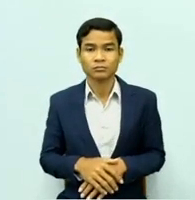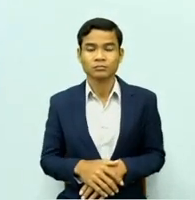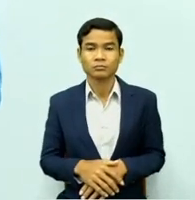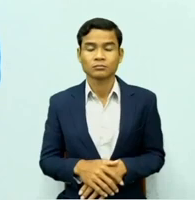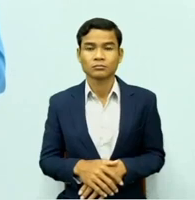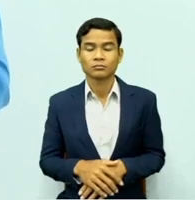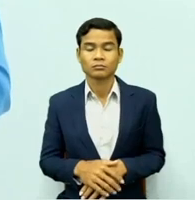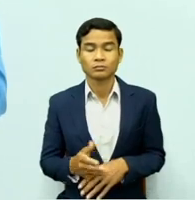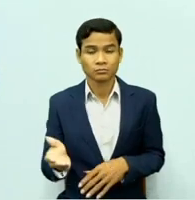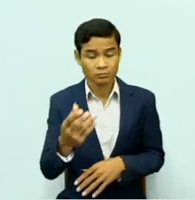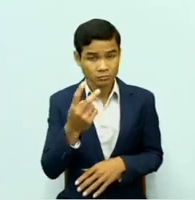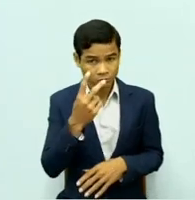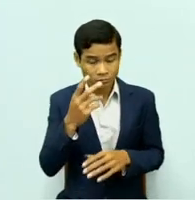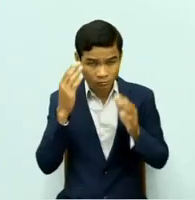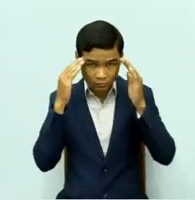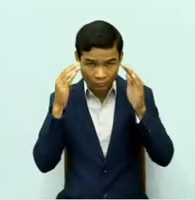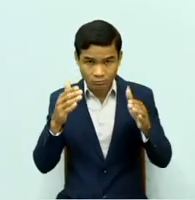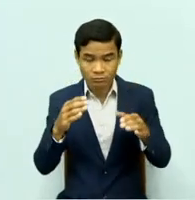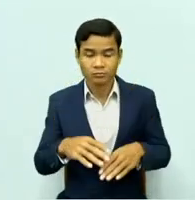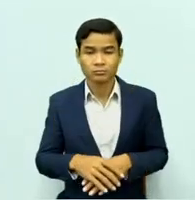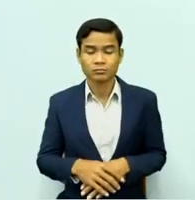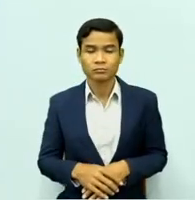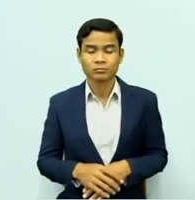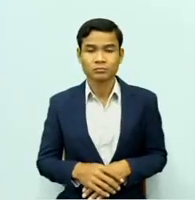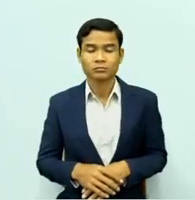ចា យើង មើល ទាំង អស់ គ្នា ណា